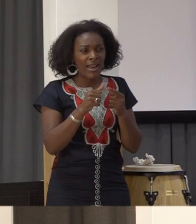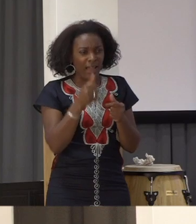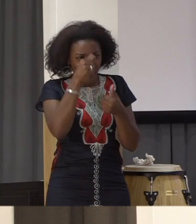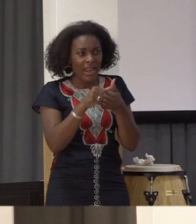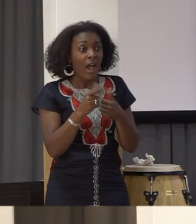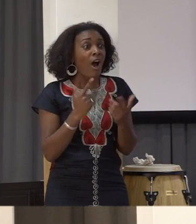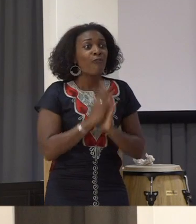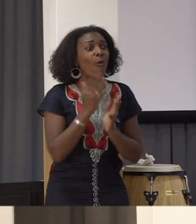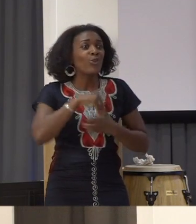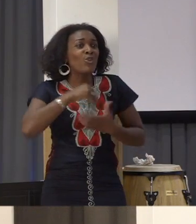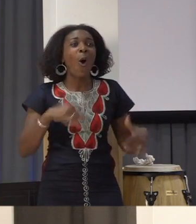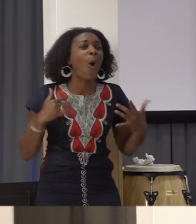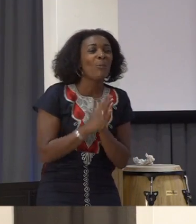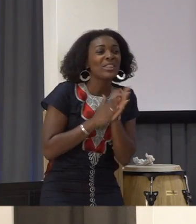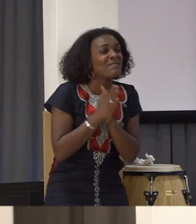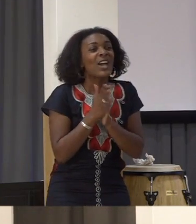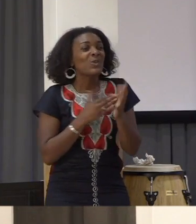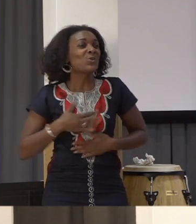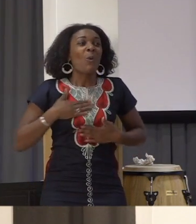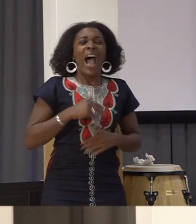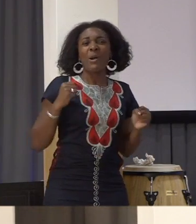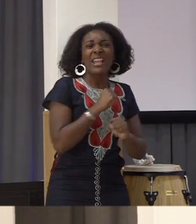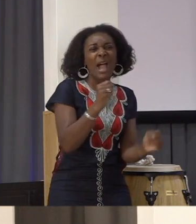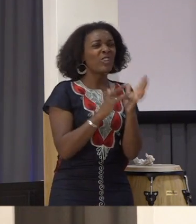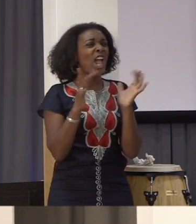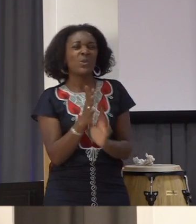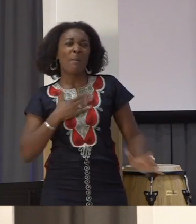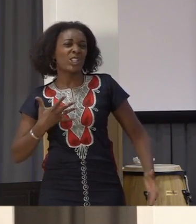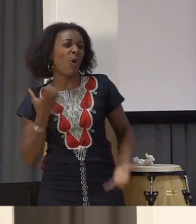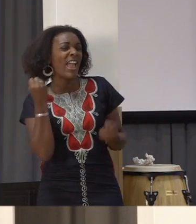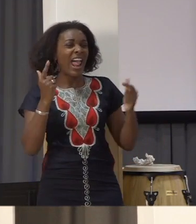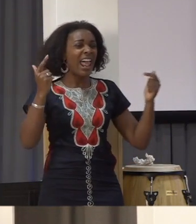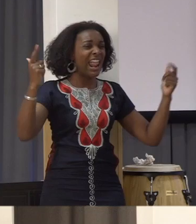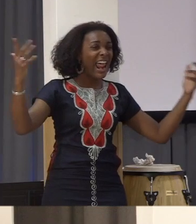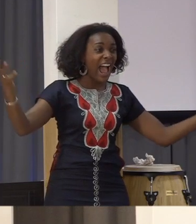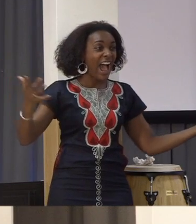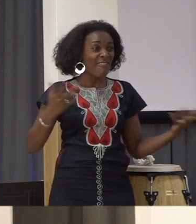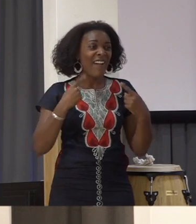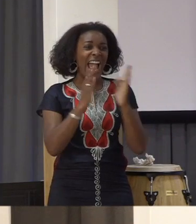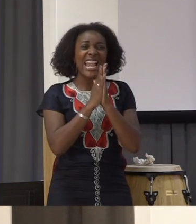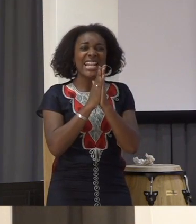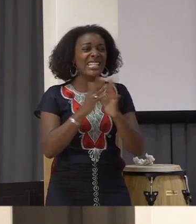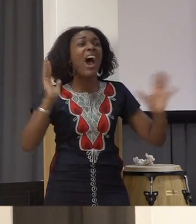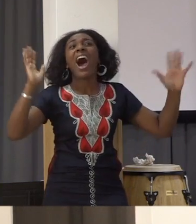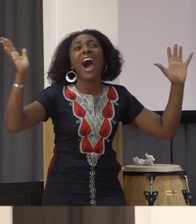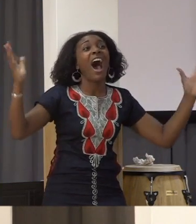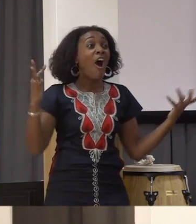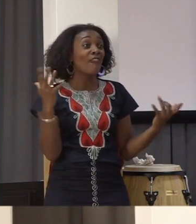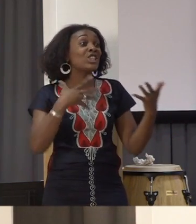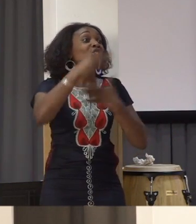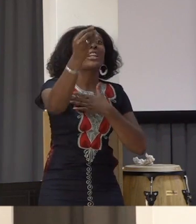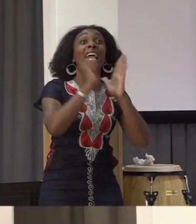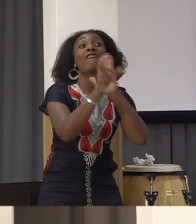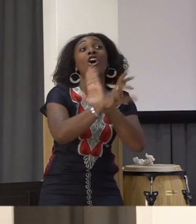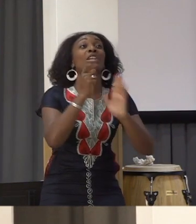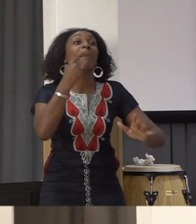Vous aviez ce feu. Vous aviez une joie extraordinaire. Vous avez été à l'église pendant 2 heures et vous aviez envie d'évangéliser le monde